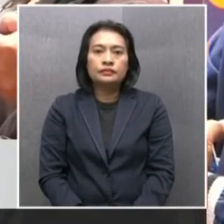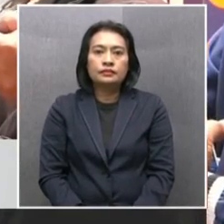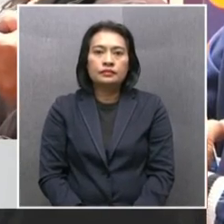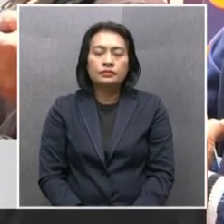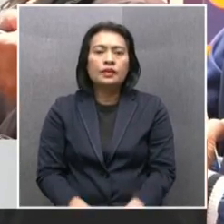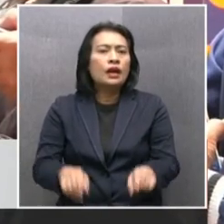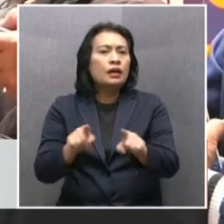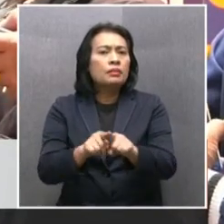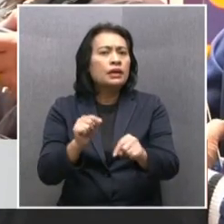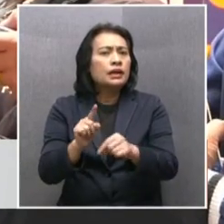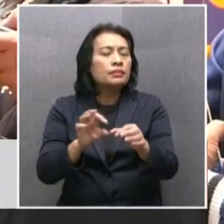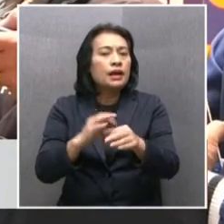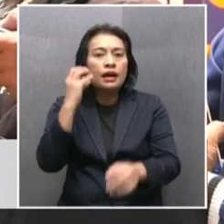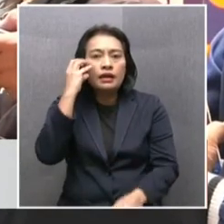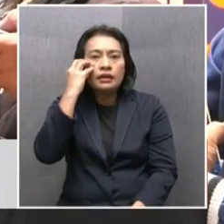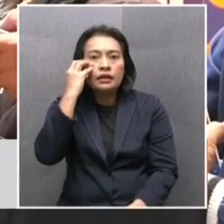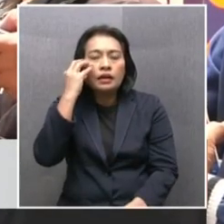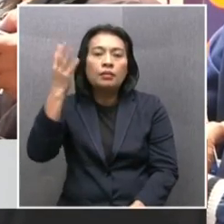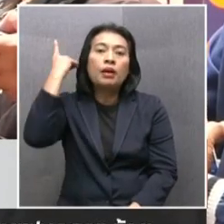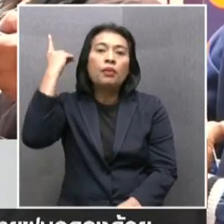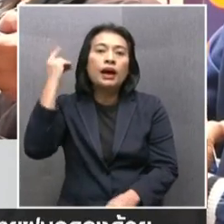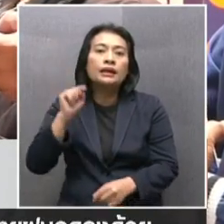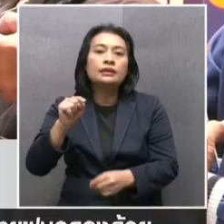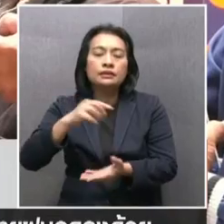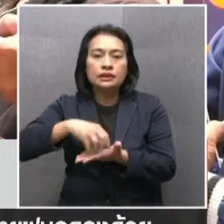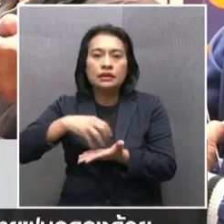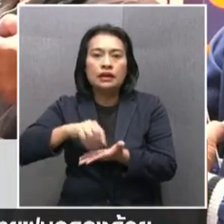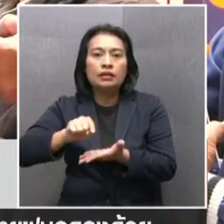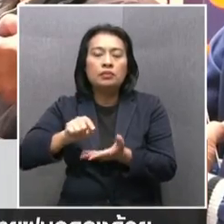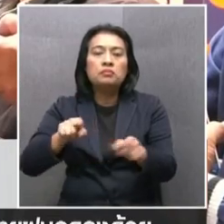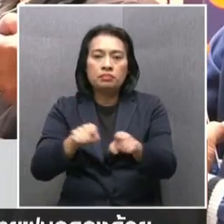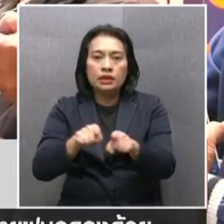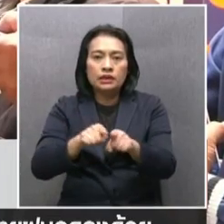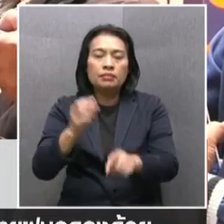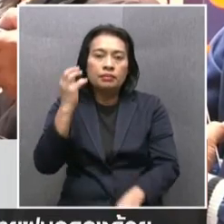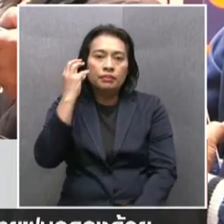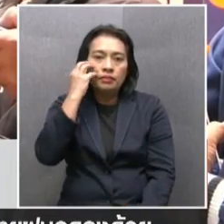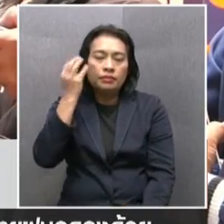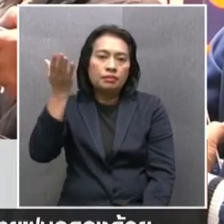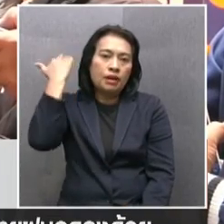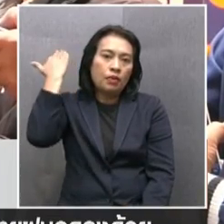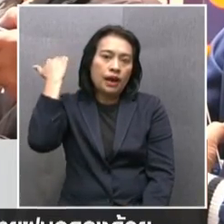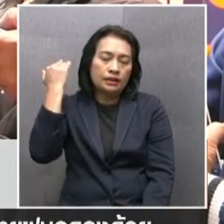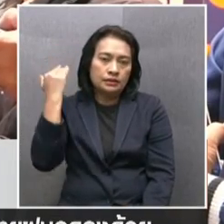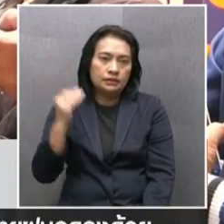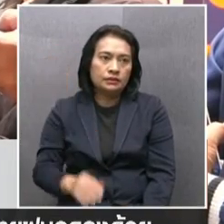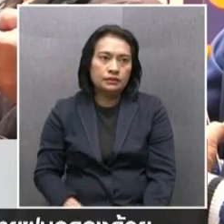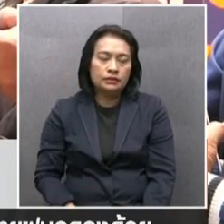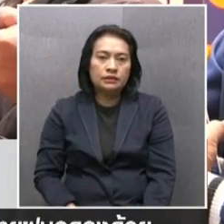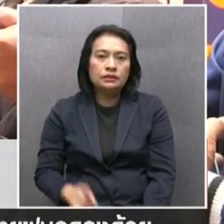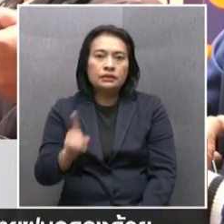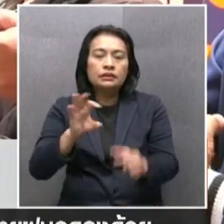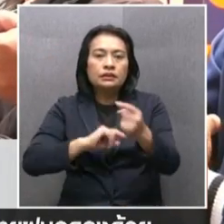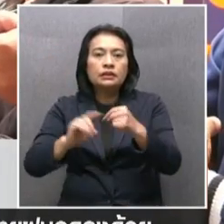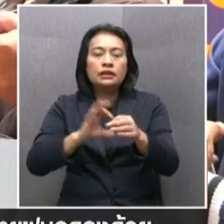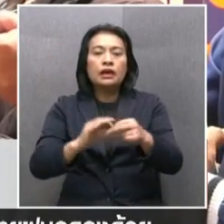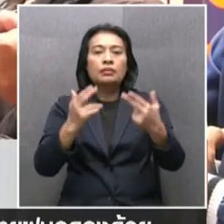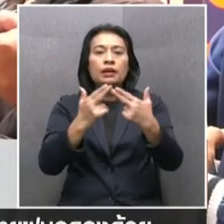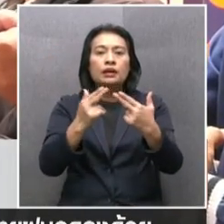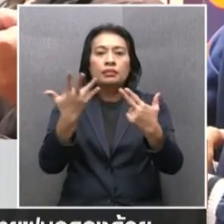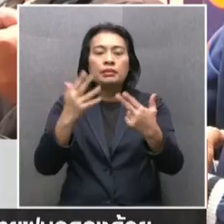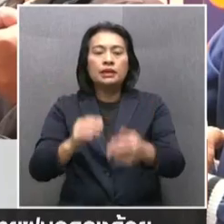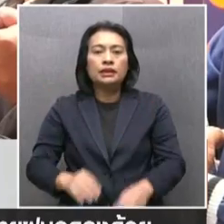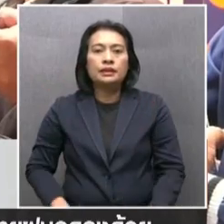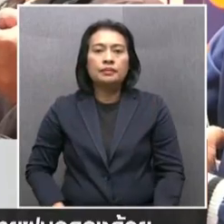างคุณพิธาแถลงไปเมื่อวานนะครับว่านอกจากที่จะไม่มีพรรครวมไทยสร้างชาติและพลังประชารัฐแล้วเนี่ย